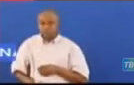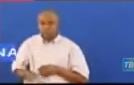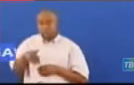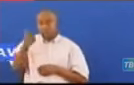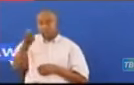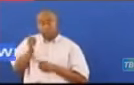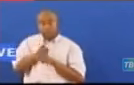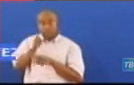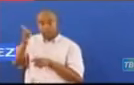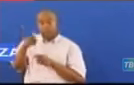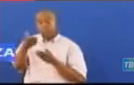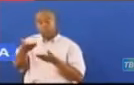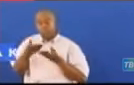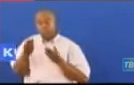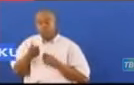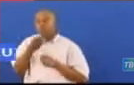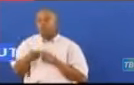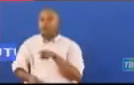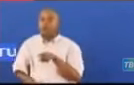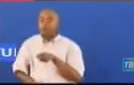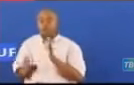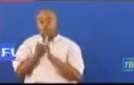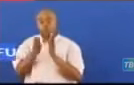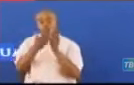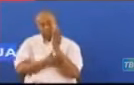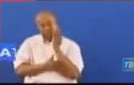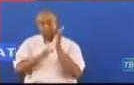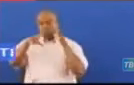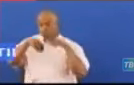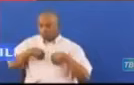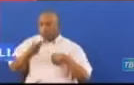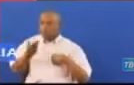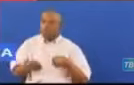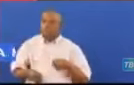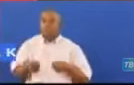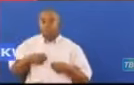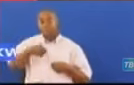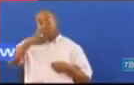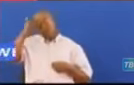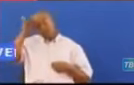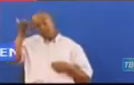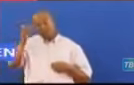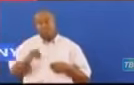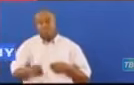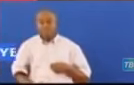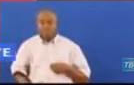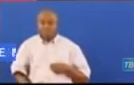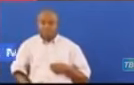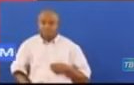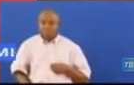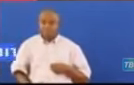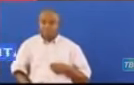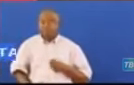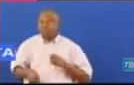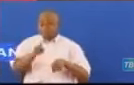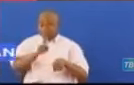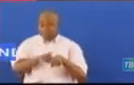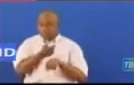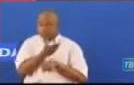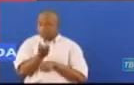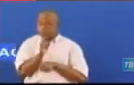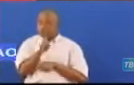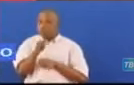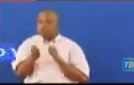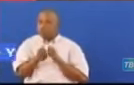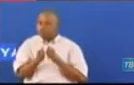haya wewe mpokee kama baba, akiomba radhi mpokee, kwa sababu ninajua mheshimiwa speaker wakati mwingine kuna